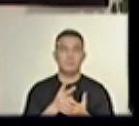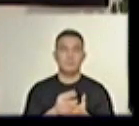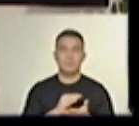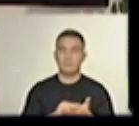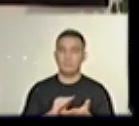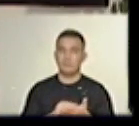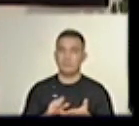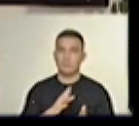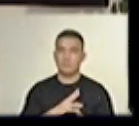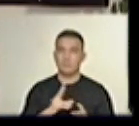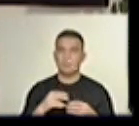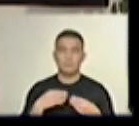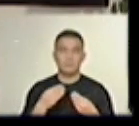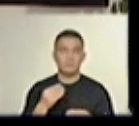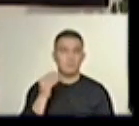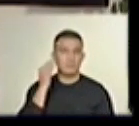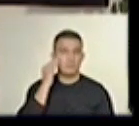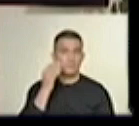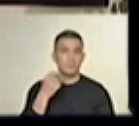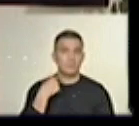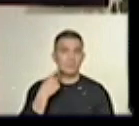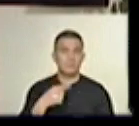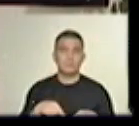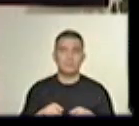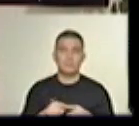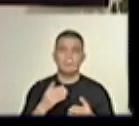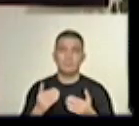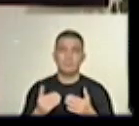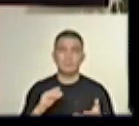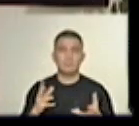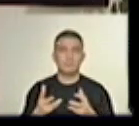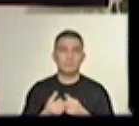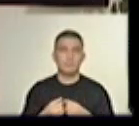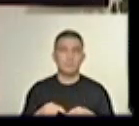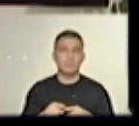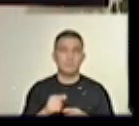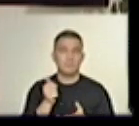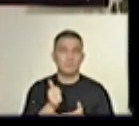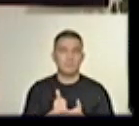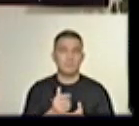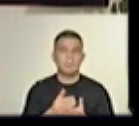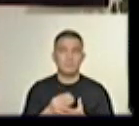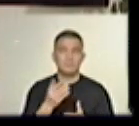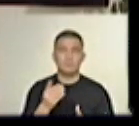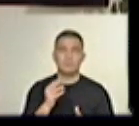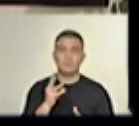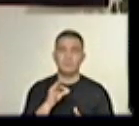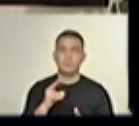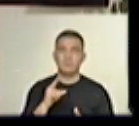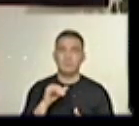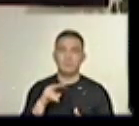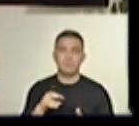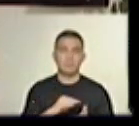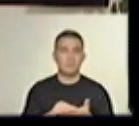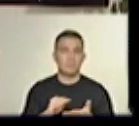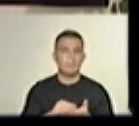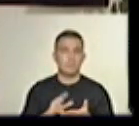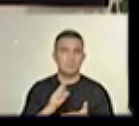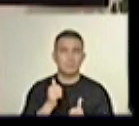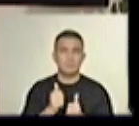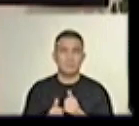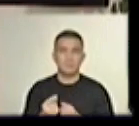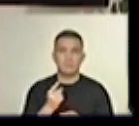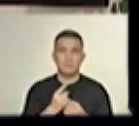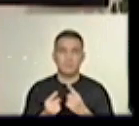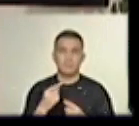oldik ifodaning berilishini. Bunday ifodalarni hisoblashda avval modullardan qutilib olamiz. Ya'ni har bir